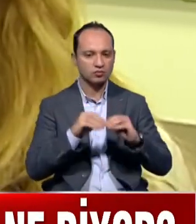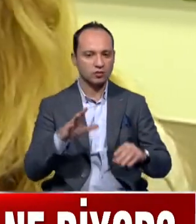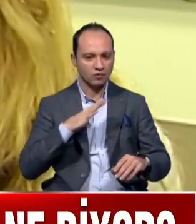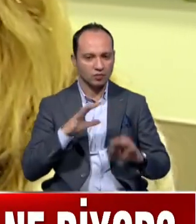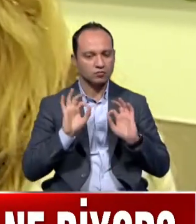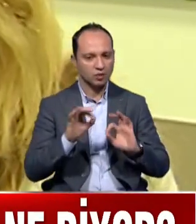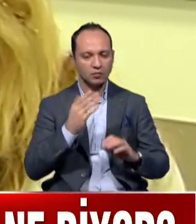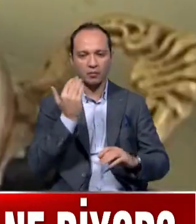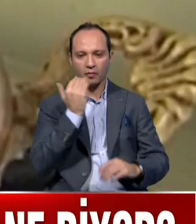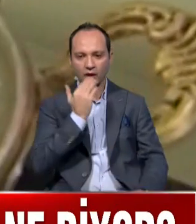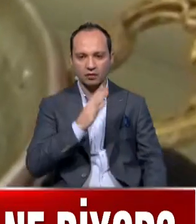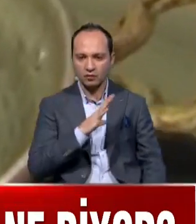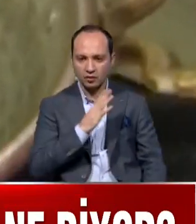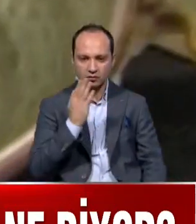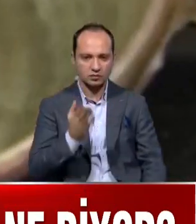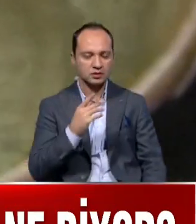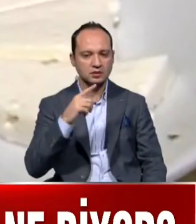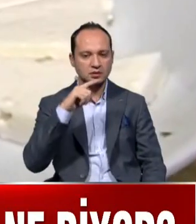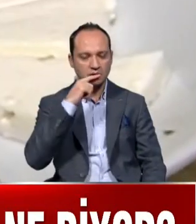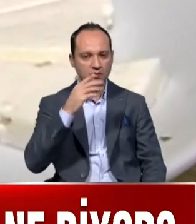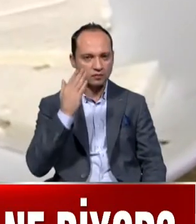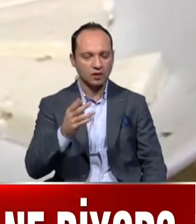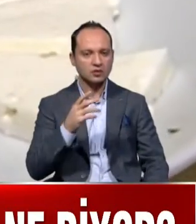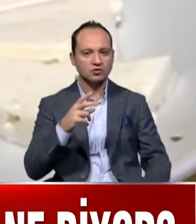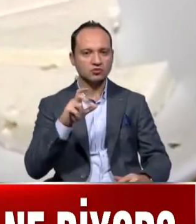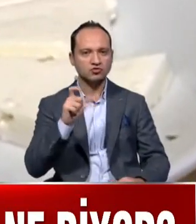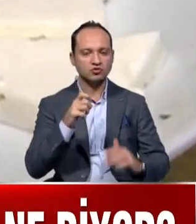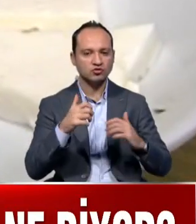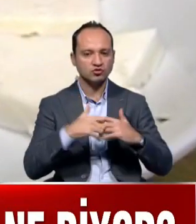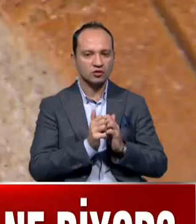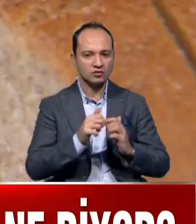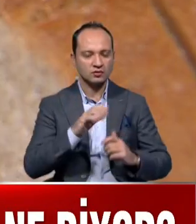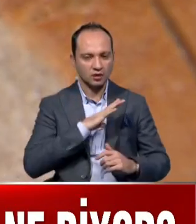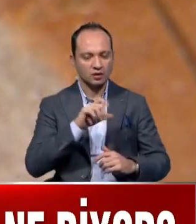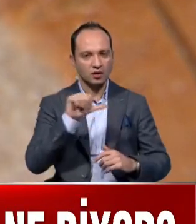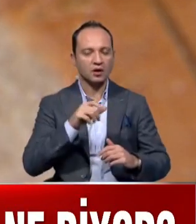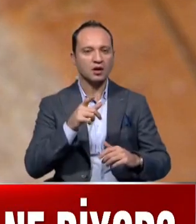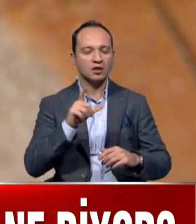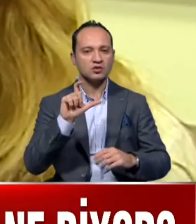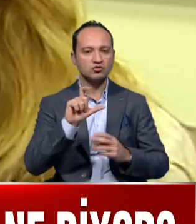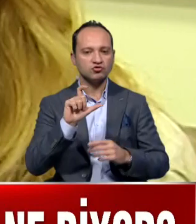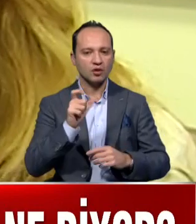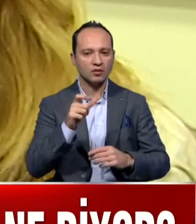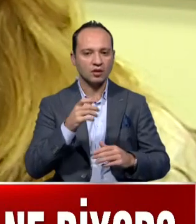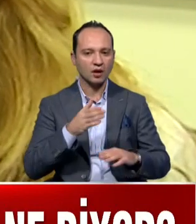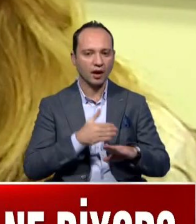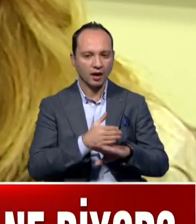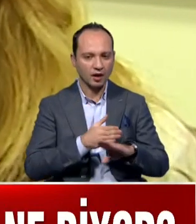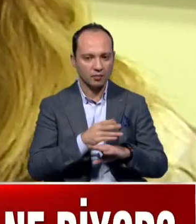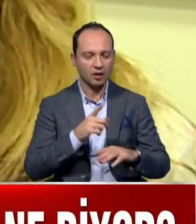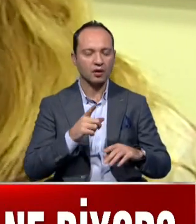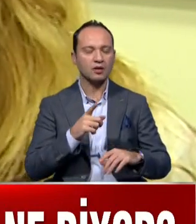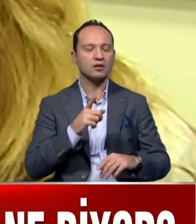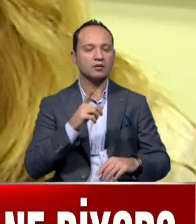vardır muhakkak, peynir vardır, zeytin vardır, ceviz vardır yağ grubu olarak. Tahıllı, çavdarlı, tam buğdaylı ekmekler